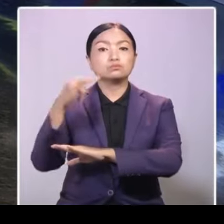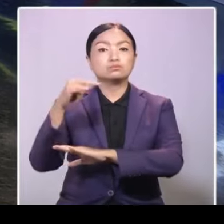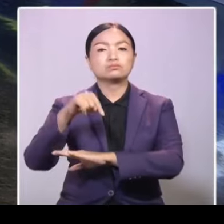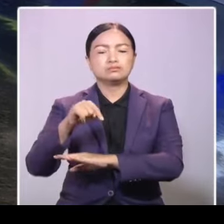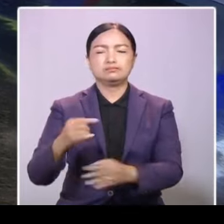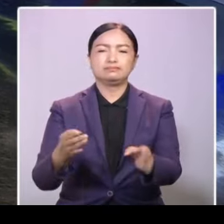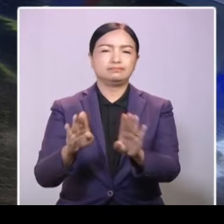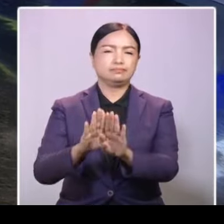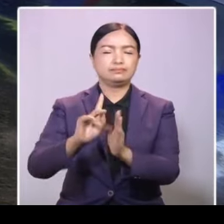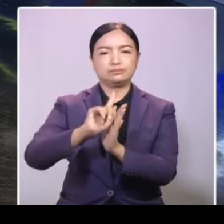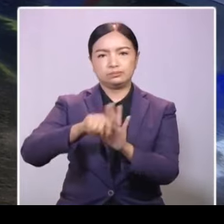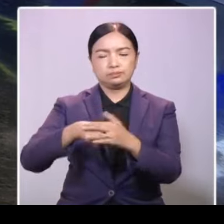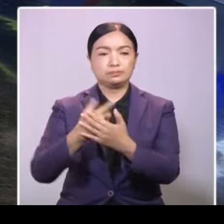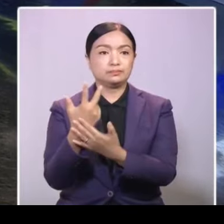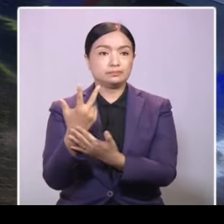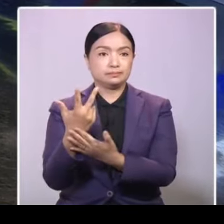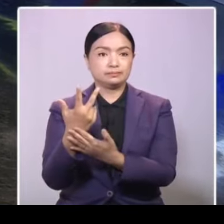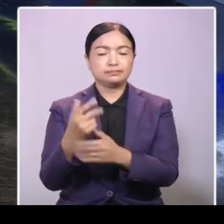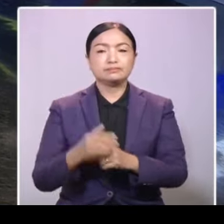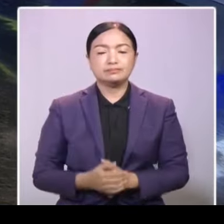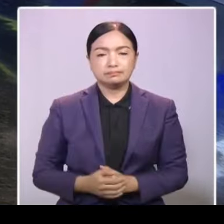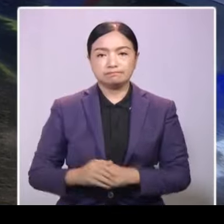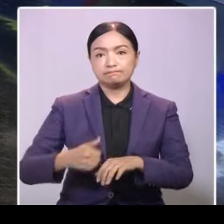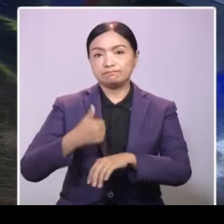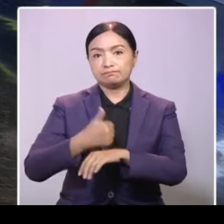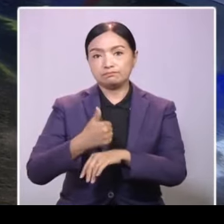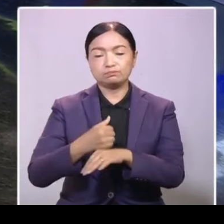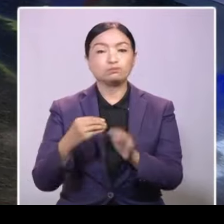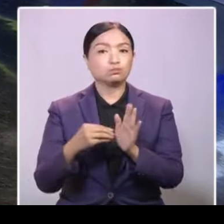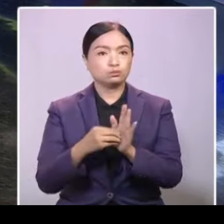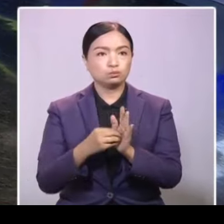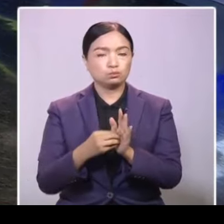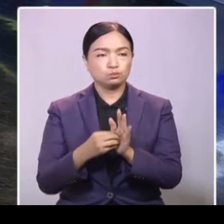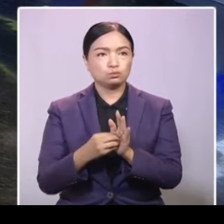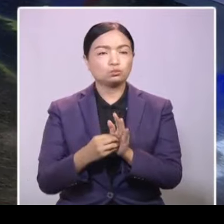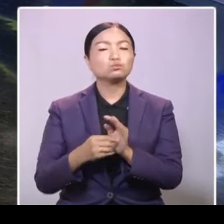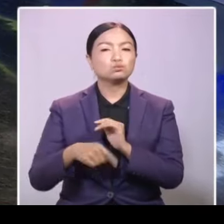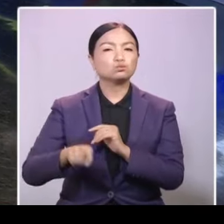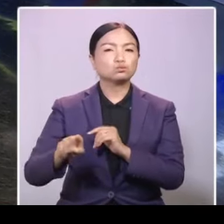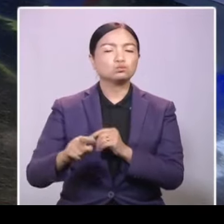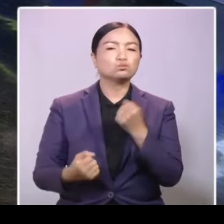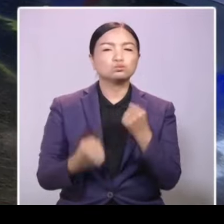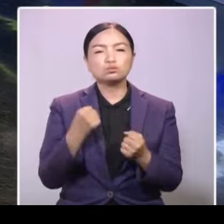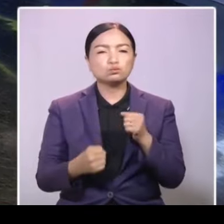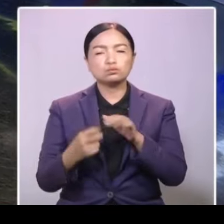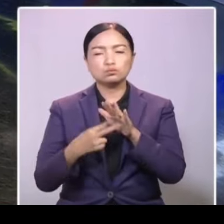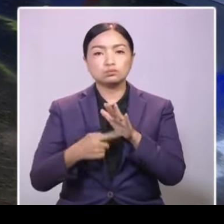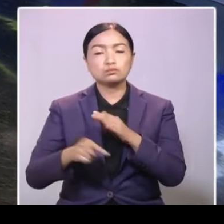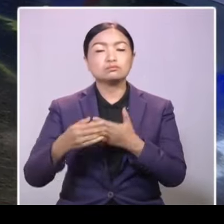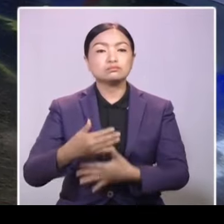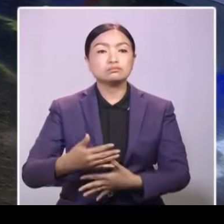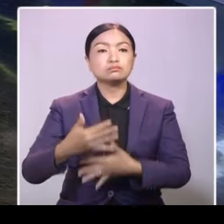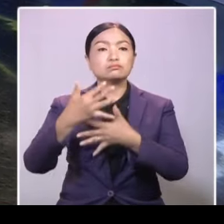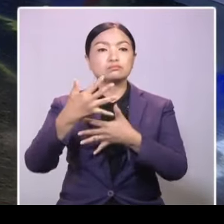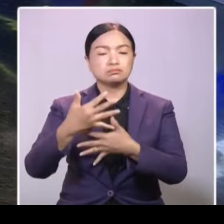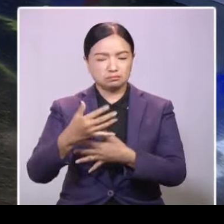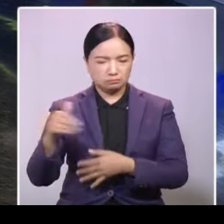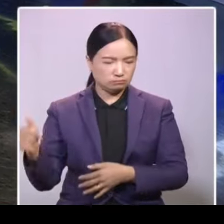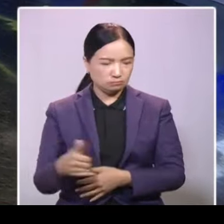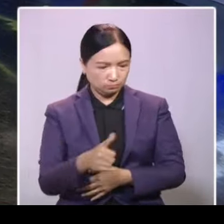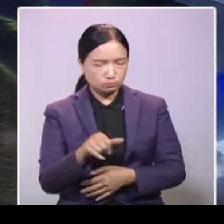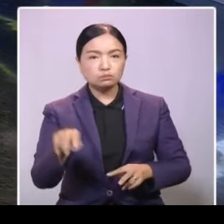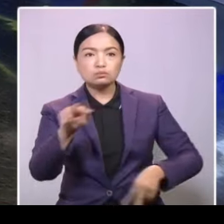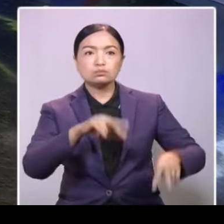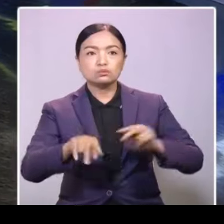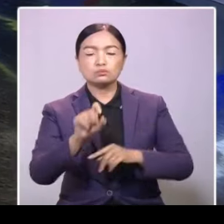ริการประมาณ3ชั่วโมงผู้ว่าบอกว่าผู้ว่าชัชชาติเนี่ยนะวิ่งอยู่แถวๆเยาวราชต้องรีบมาตรวจสอบที่เกิดเหตุพบว่าจุ